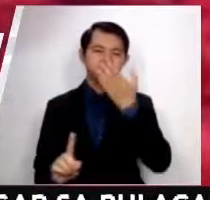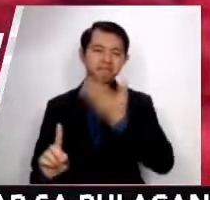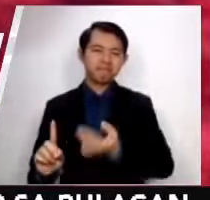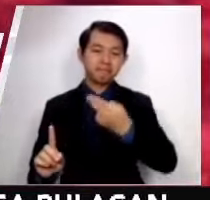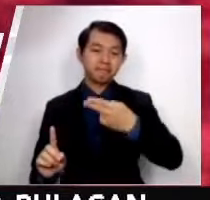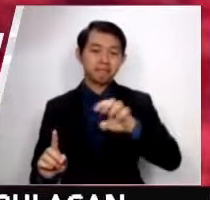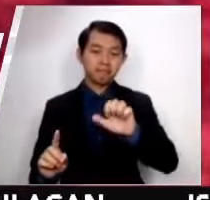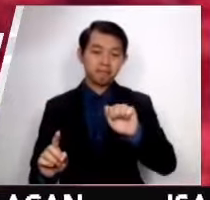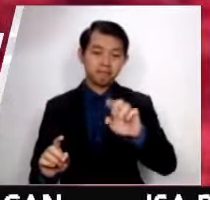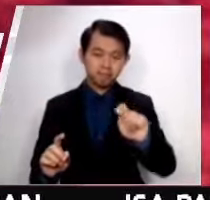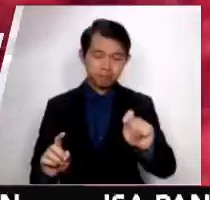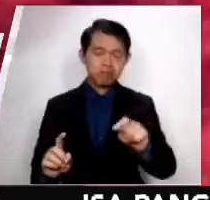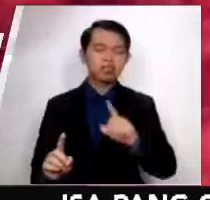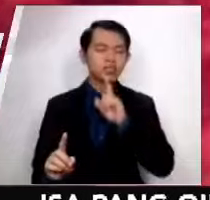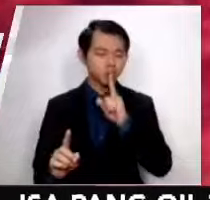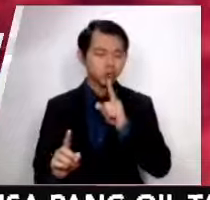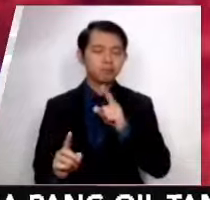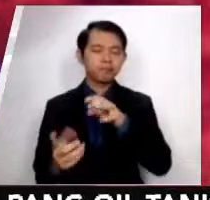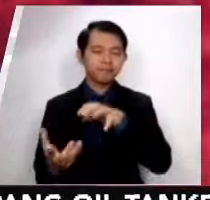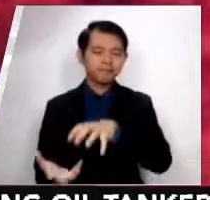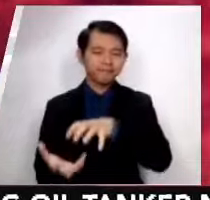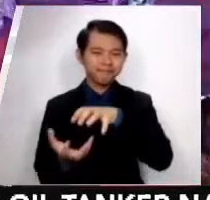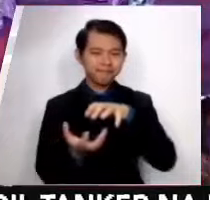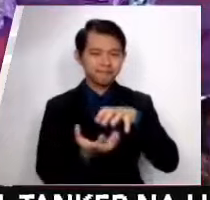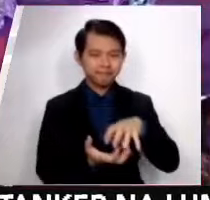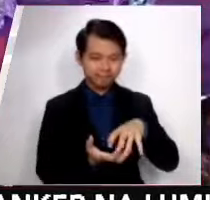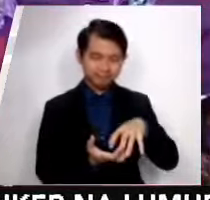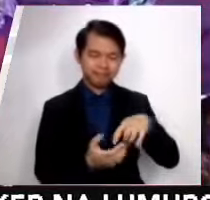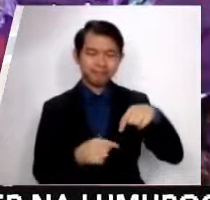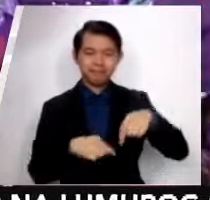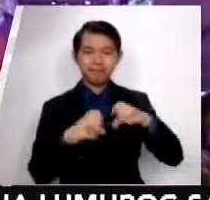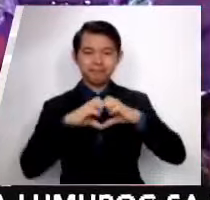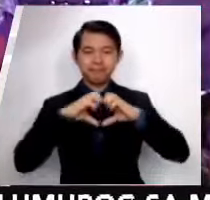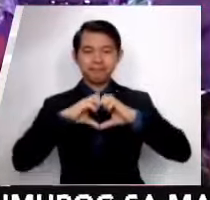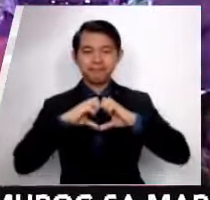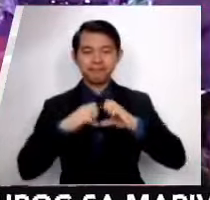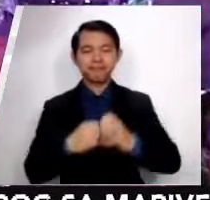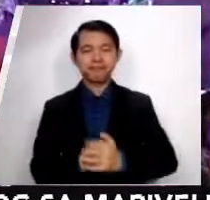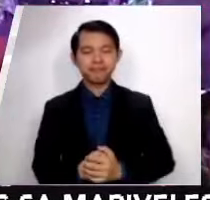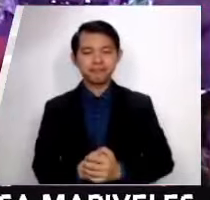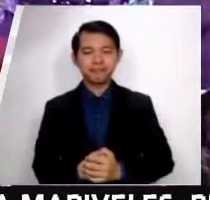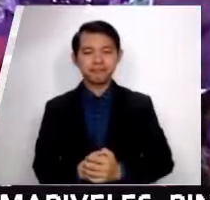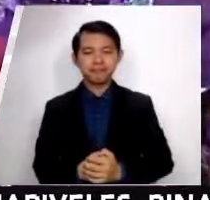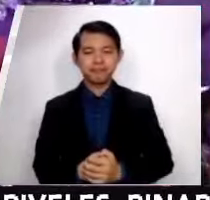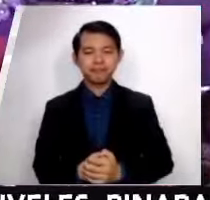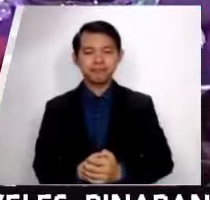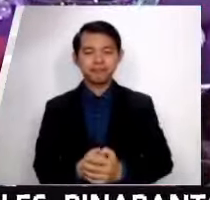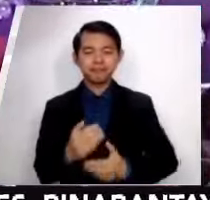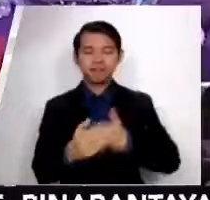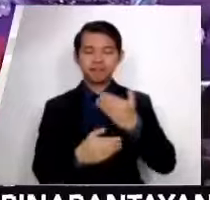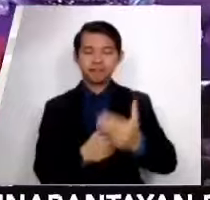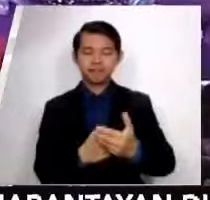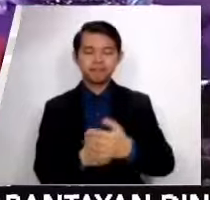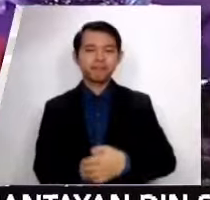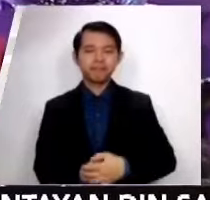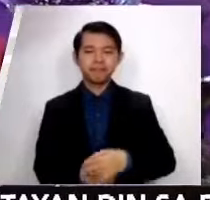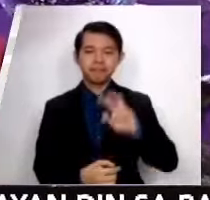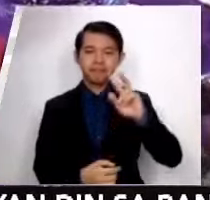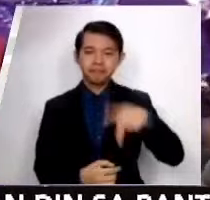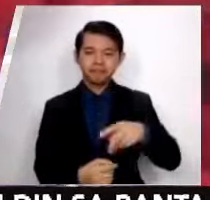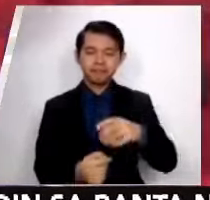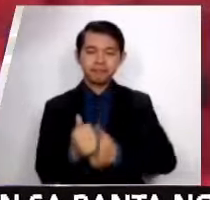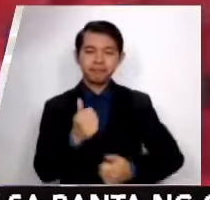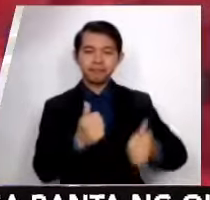a treasured artist of GMA. Present din sina SVP for Corporate Strategic Planning and Business